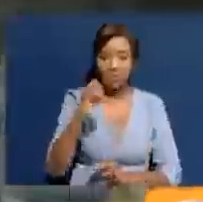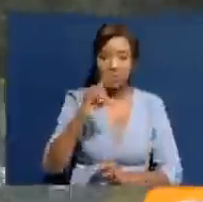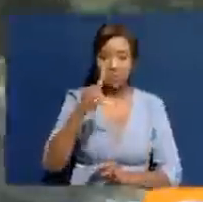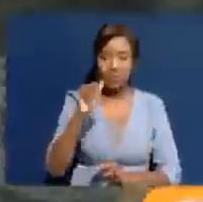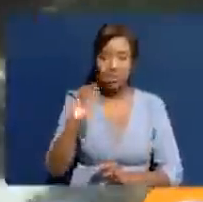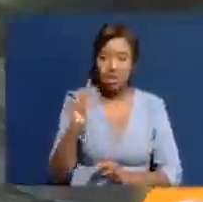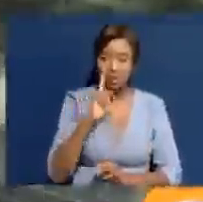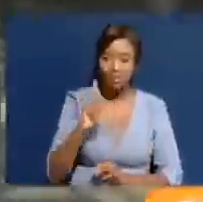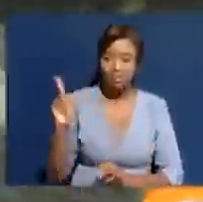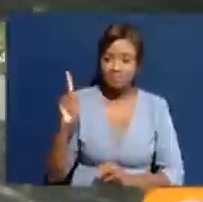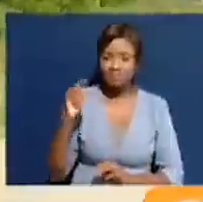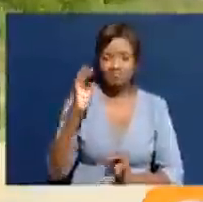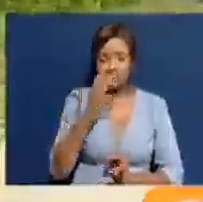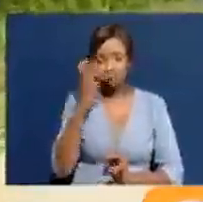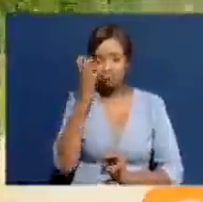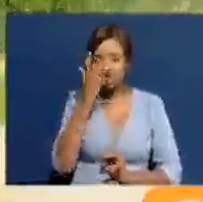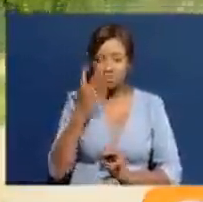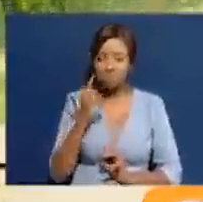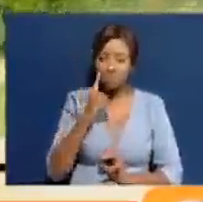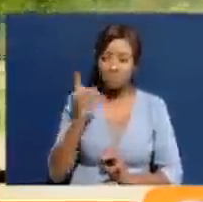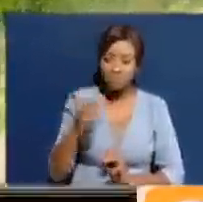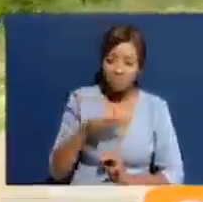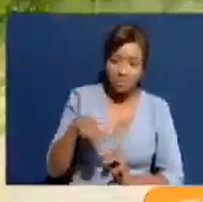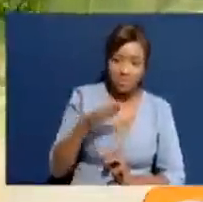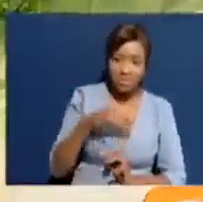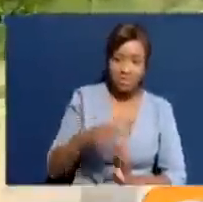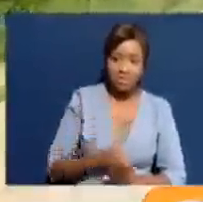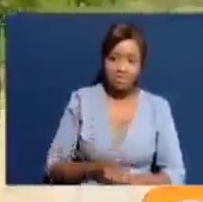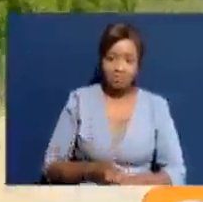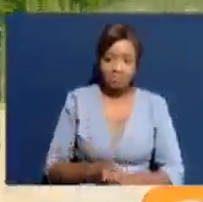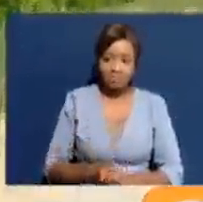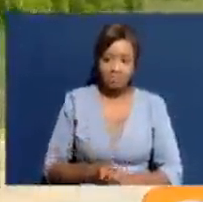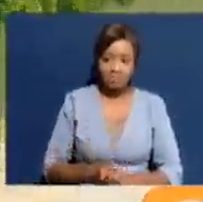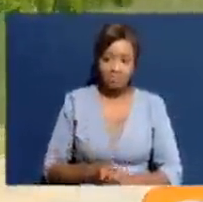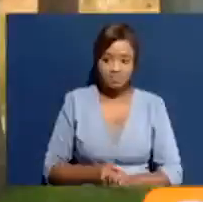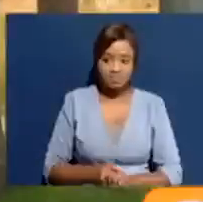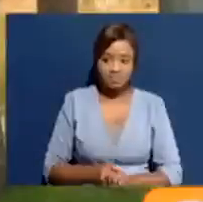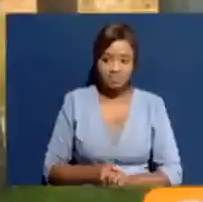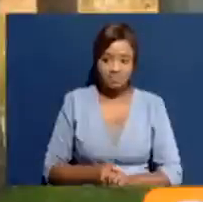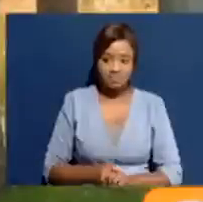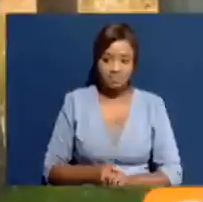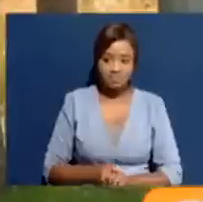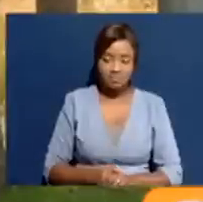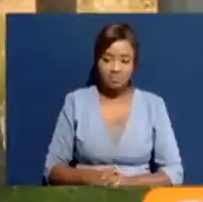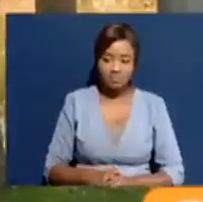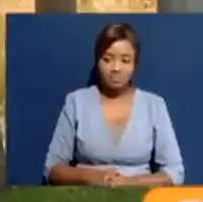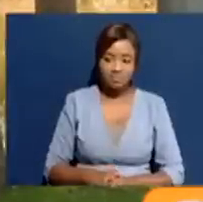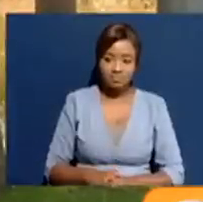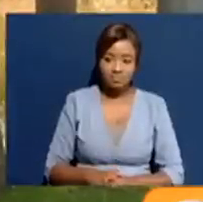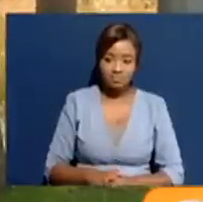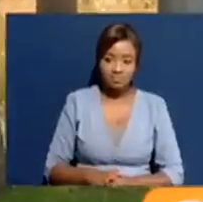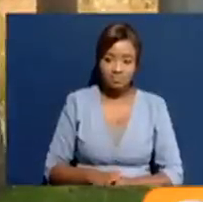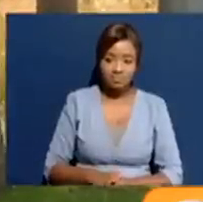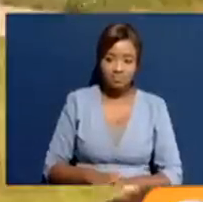ina mandhari ya kuvutia. Eneo hili lililoko kaskazini mashariki mwa taifa hilo lilikuwa jangwa kabla ya